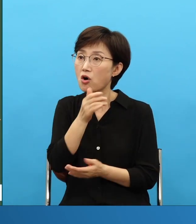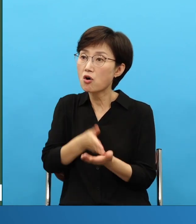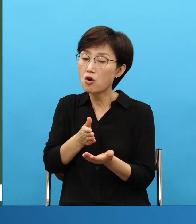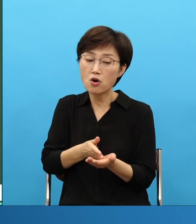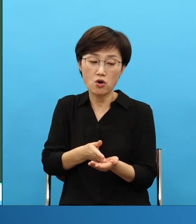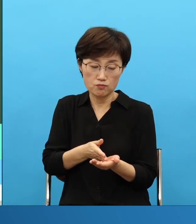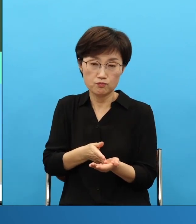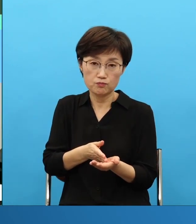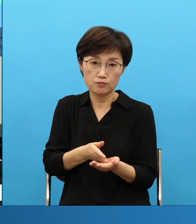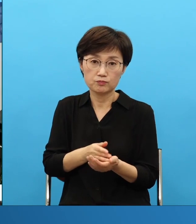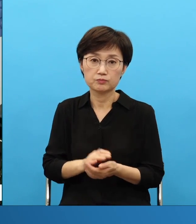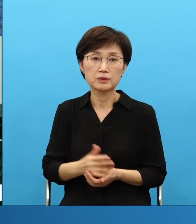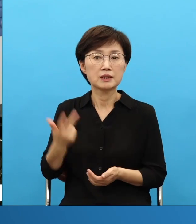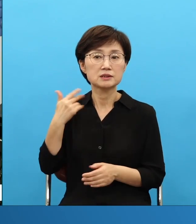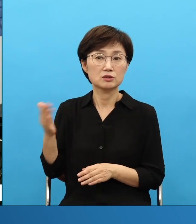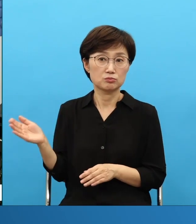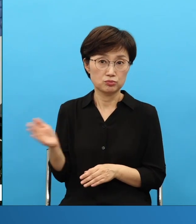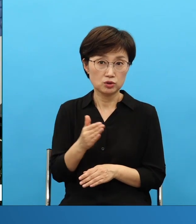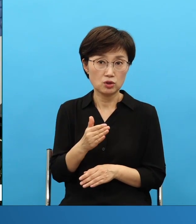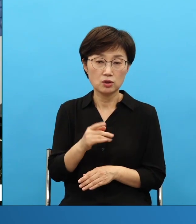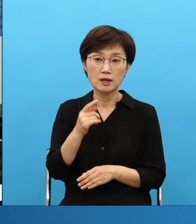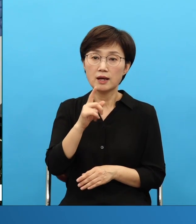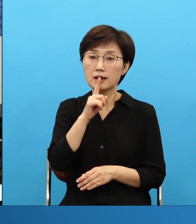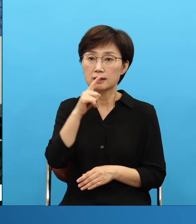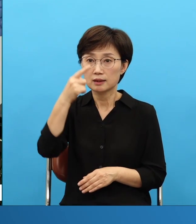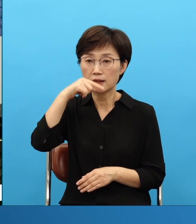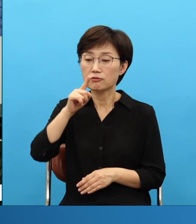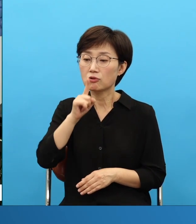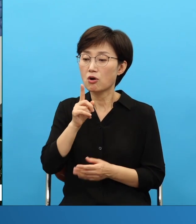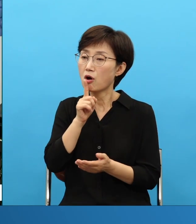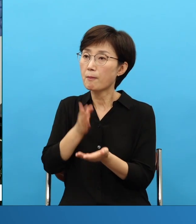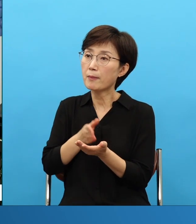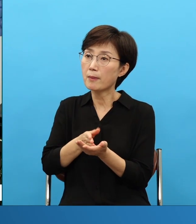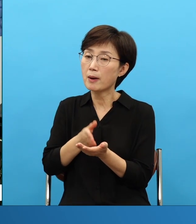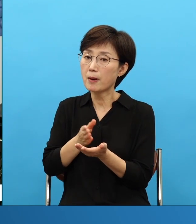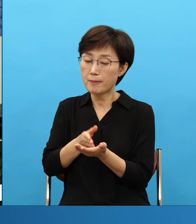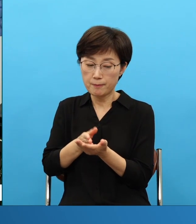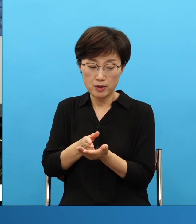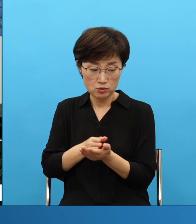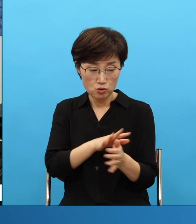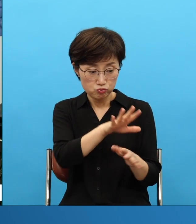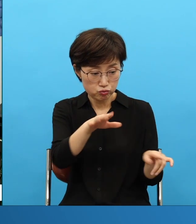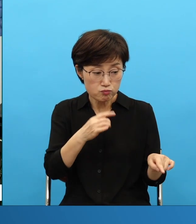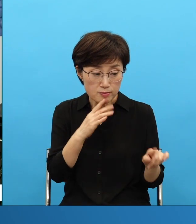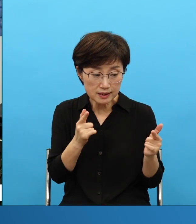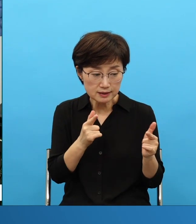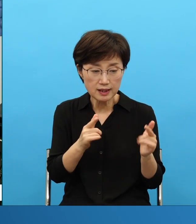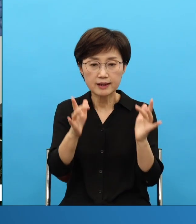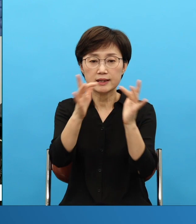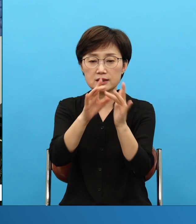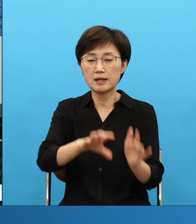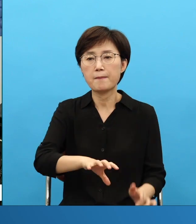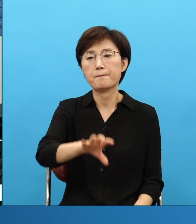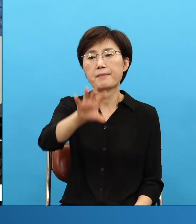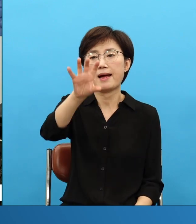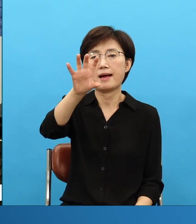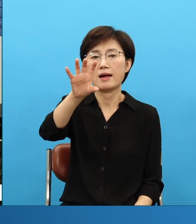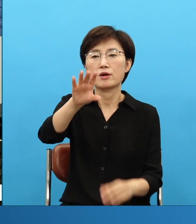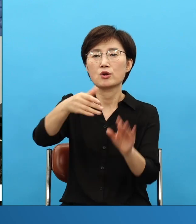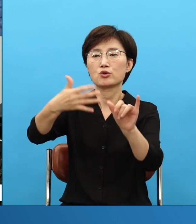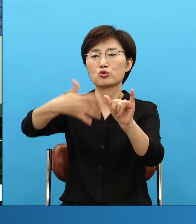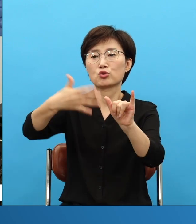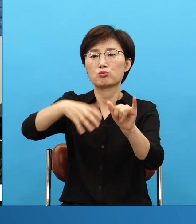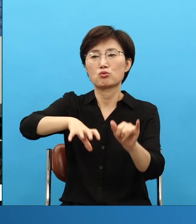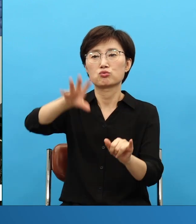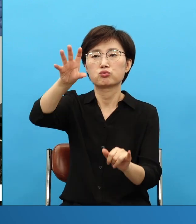있어. 지난주부터는 이렇게 통역된 말씀을 본부 위아.kr 태국어 사이트와 유튜브 태국어